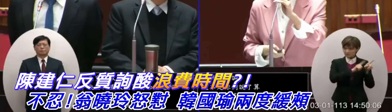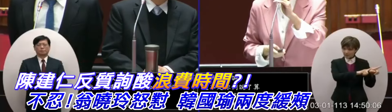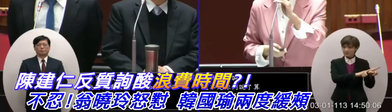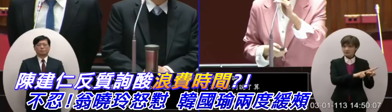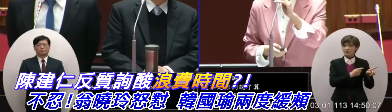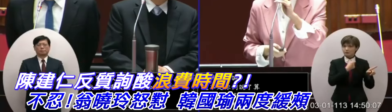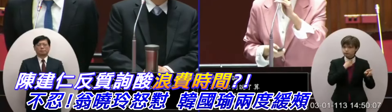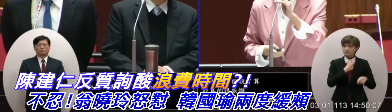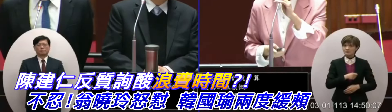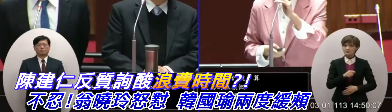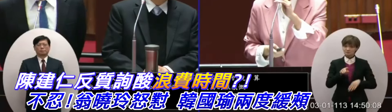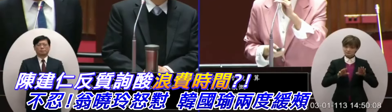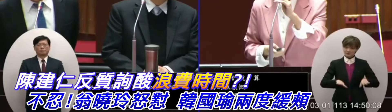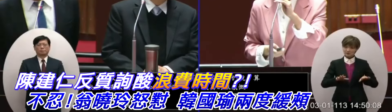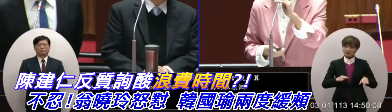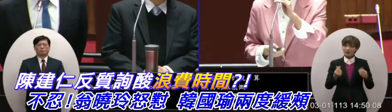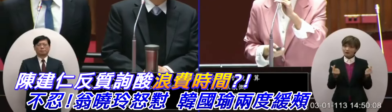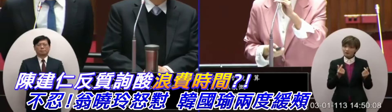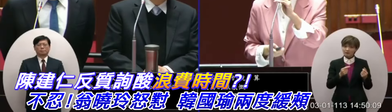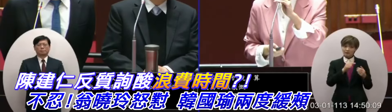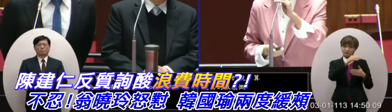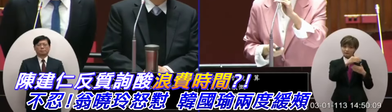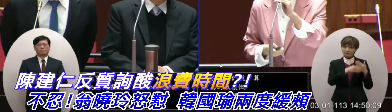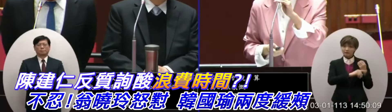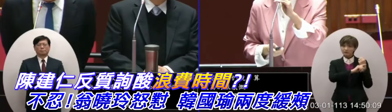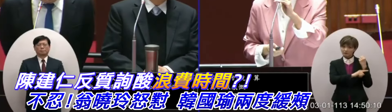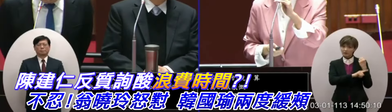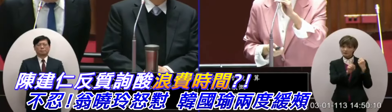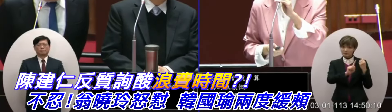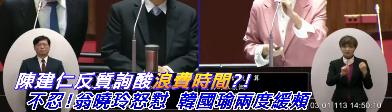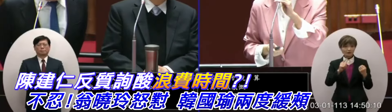是你们今天好像无视于法律的存在。